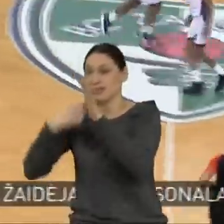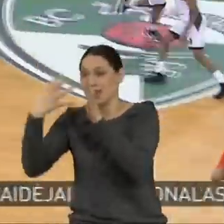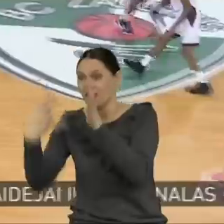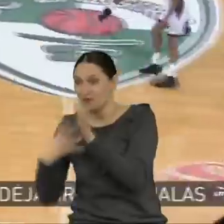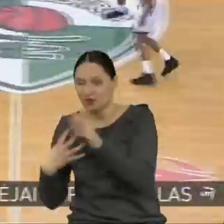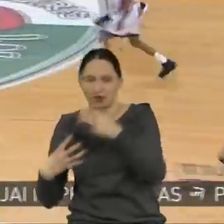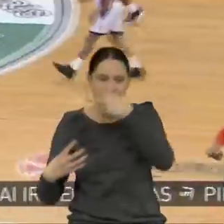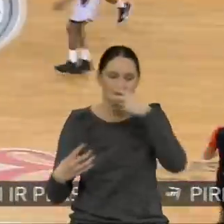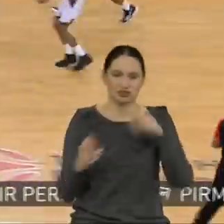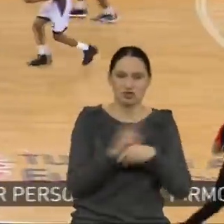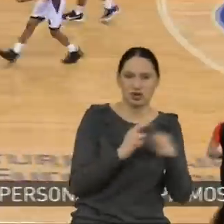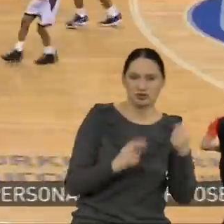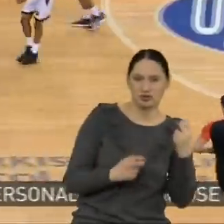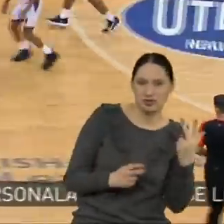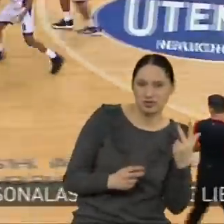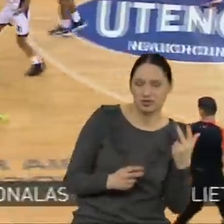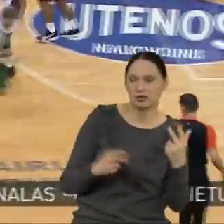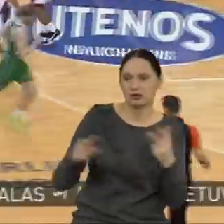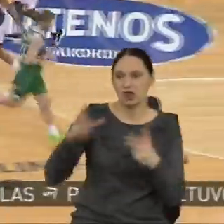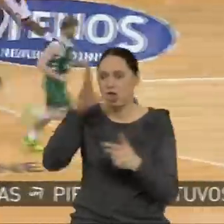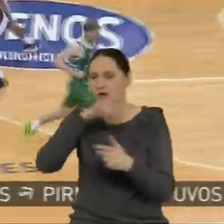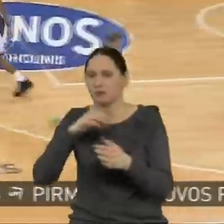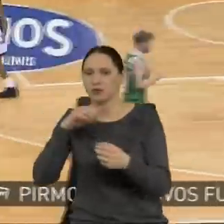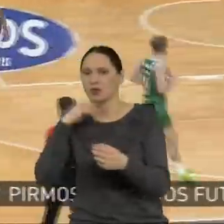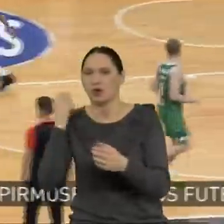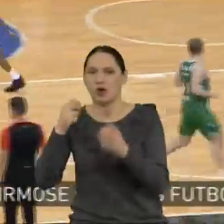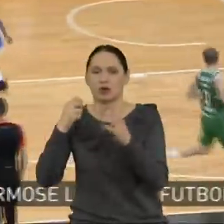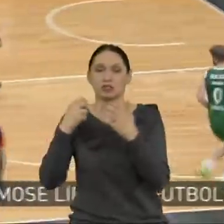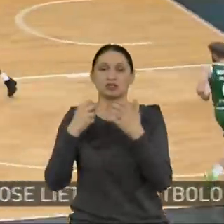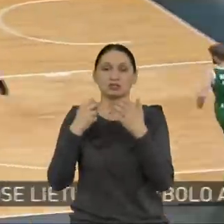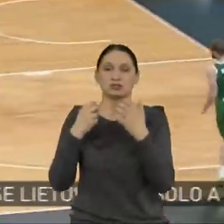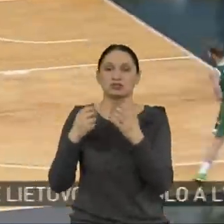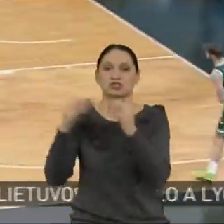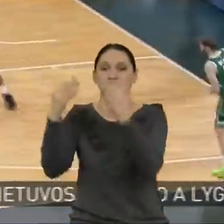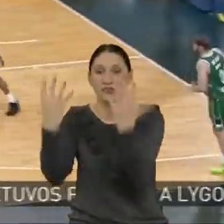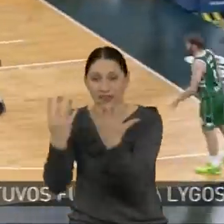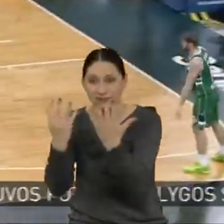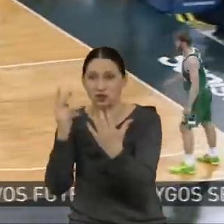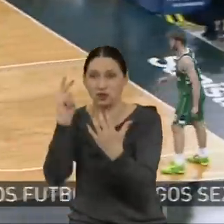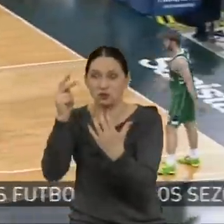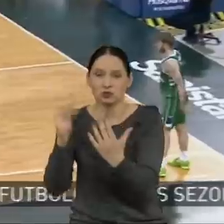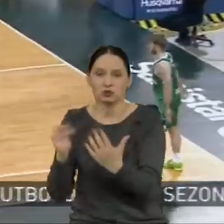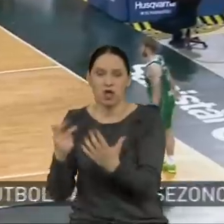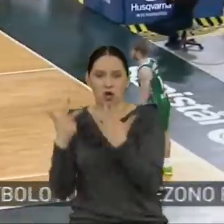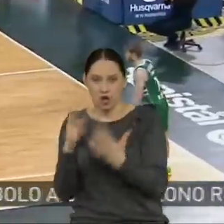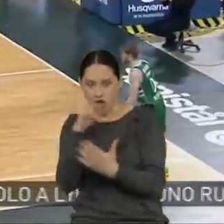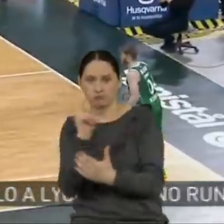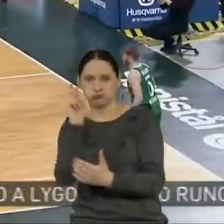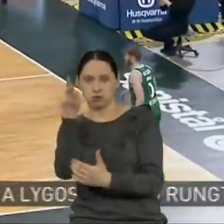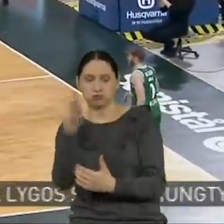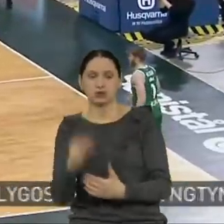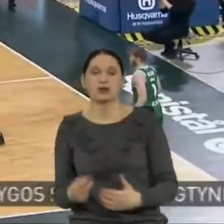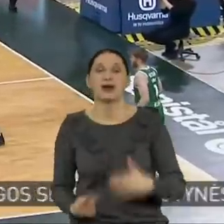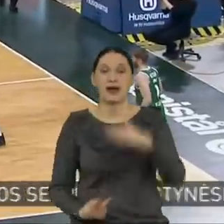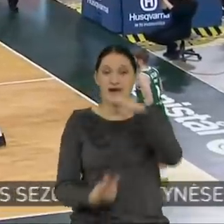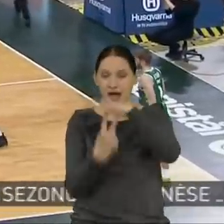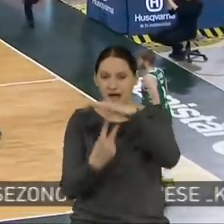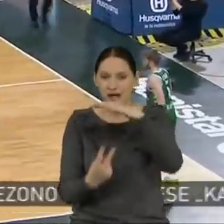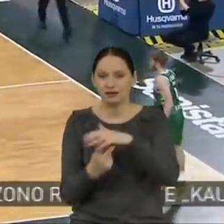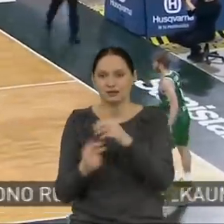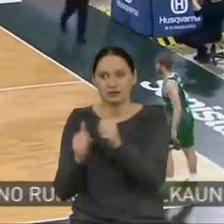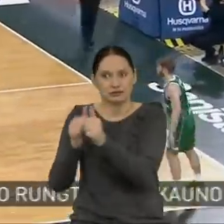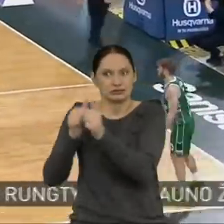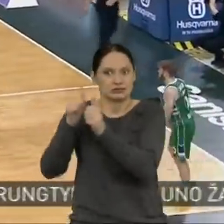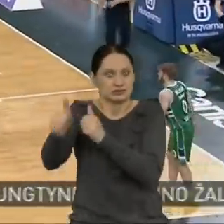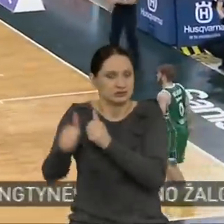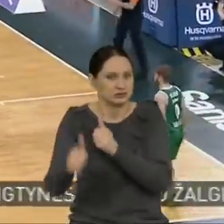19-13. Varžovai itin tiksliai atakavo, pataikė 8 dvitaškius iš 9. Antrajame kėlinyje Olimpija pasiekė 2-ženklį pranašumą,